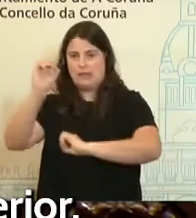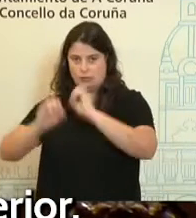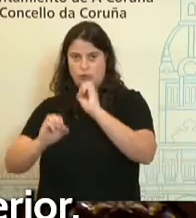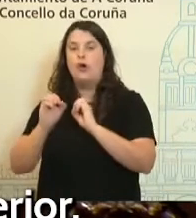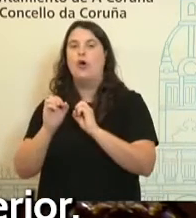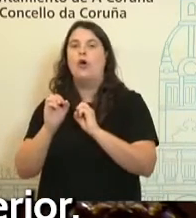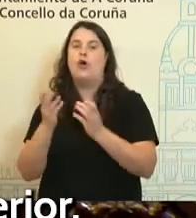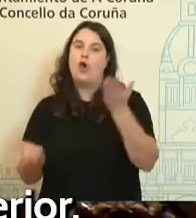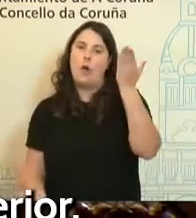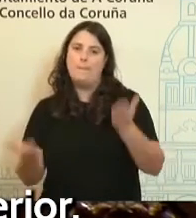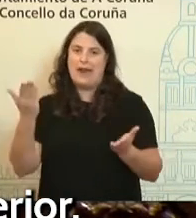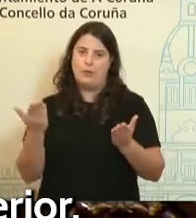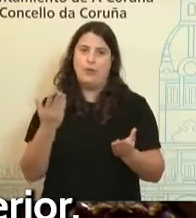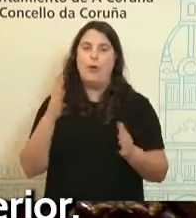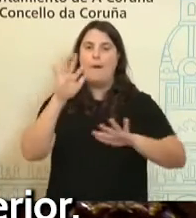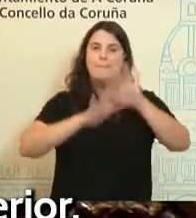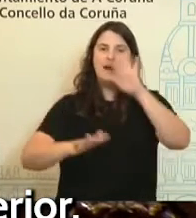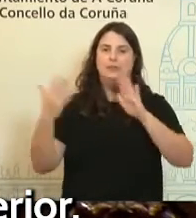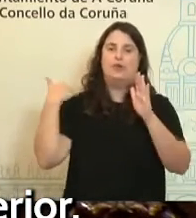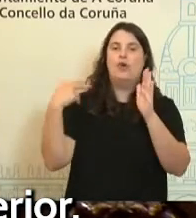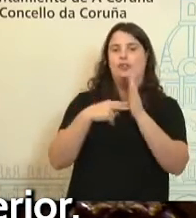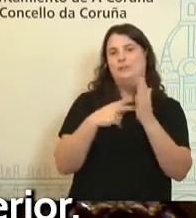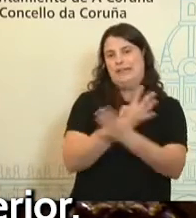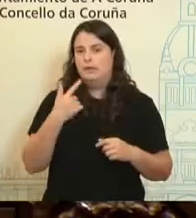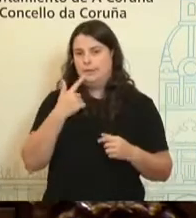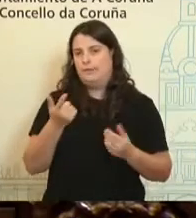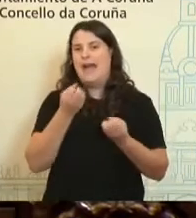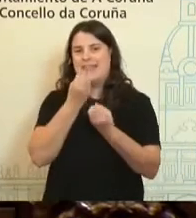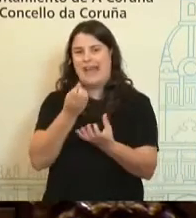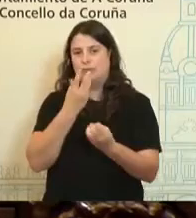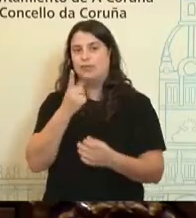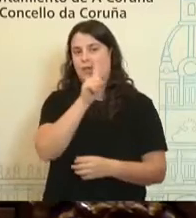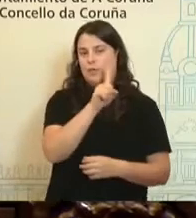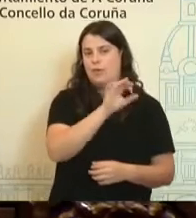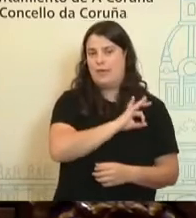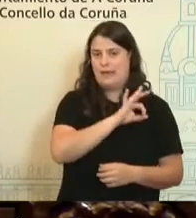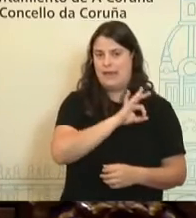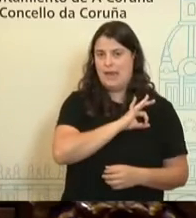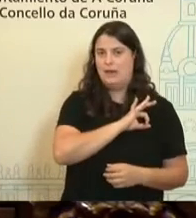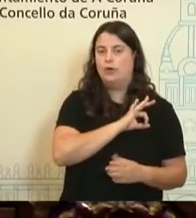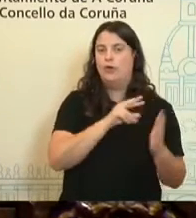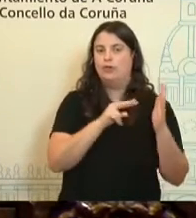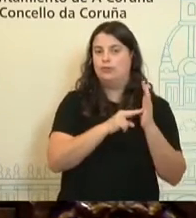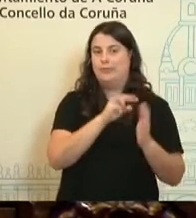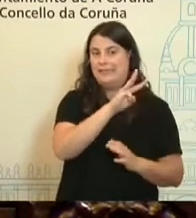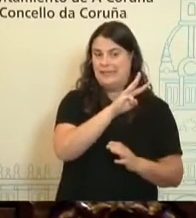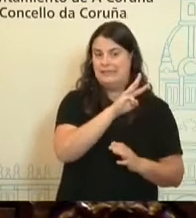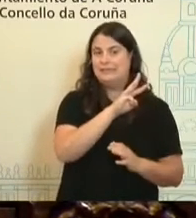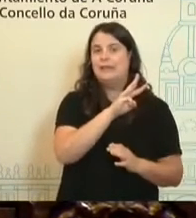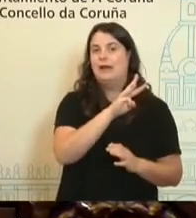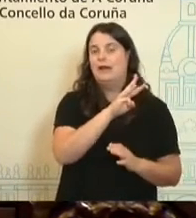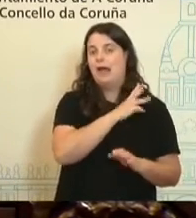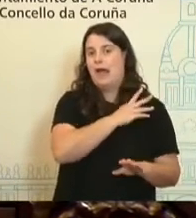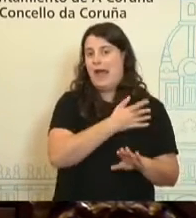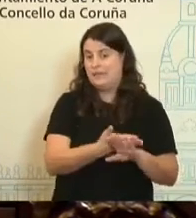182,93% con respecto ao mes de marzo do ano anterior. Dende o 1 de xaneiro de 2003,